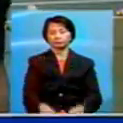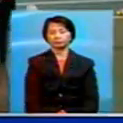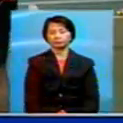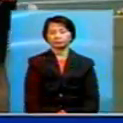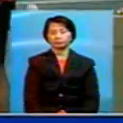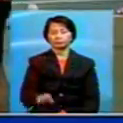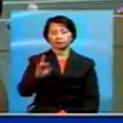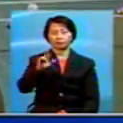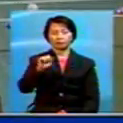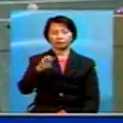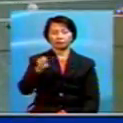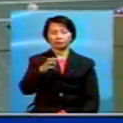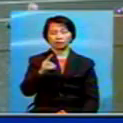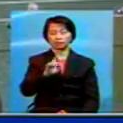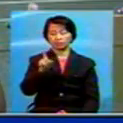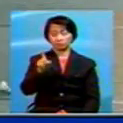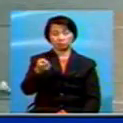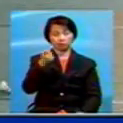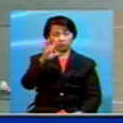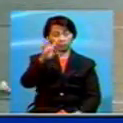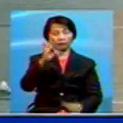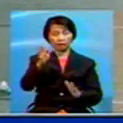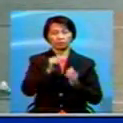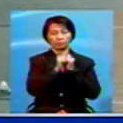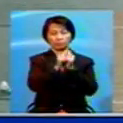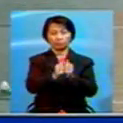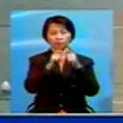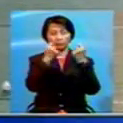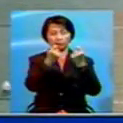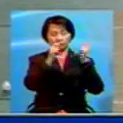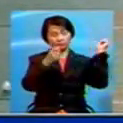Rashid merupakan salah seorang daripada empat jurulatih yang akan mengiringiad